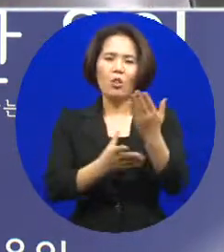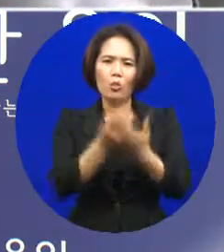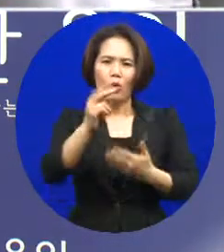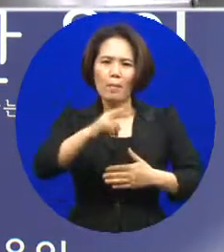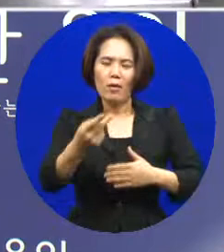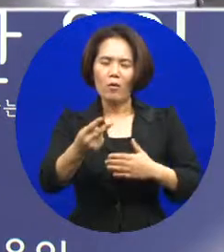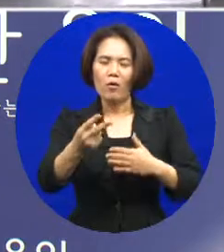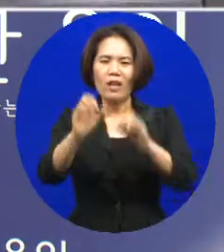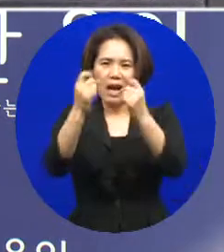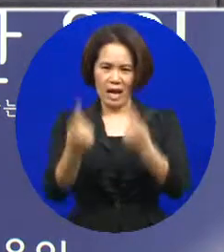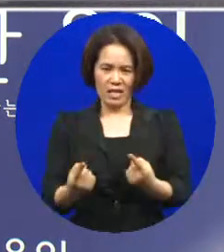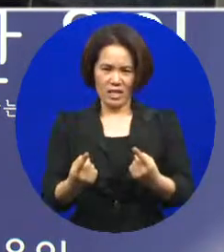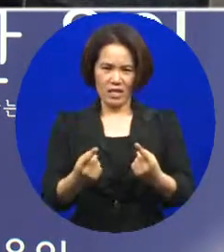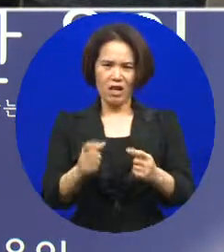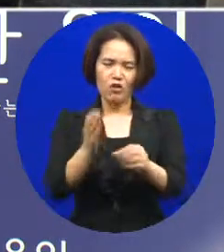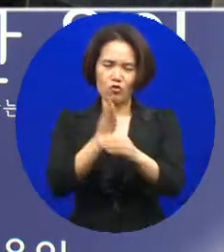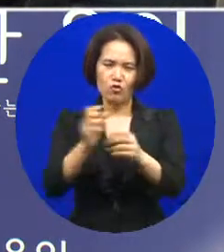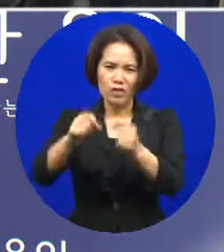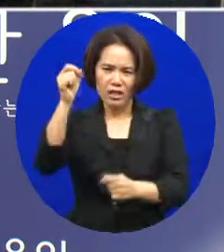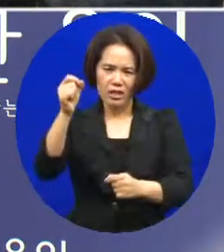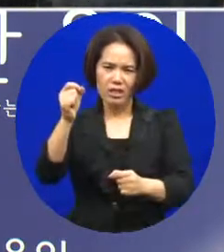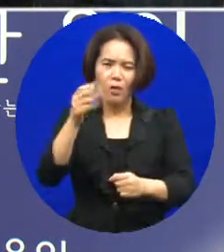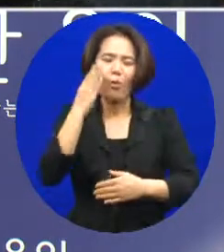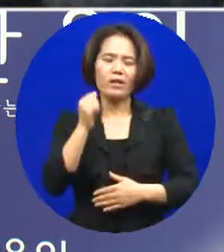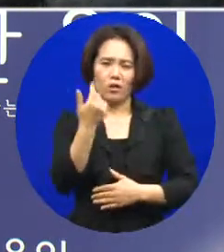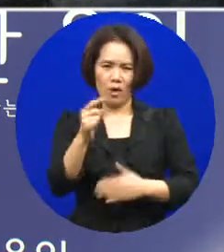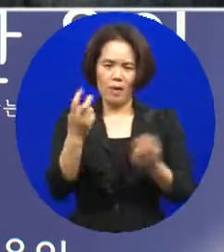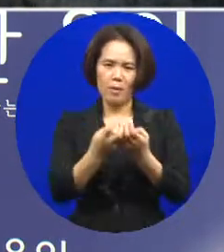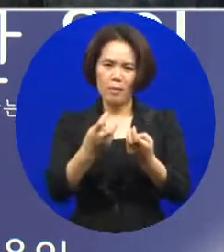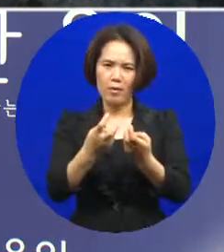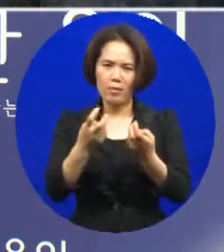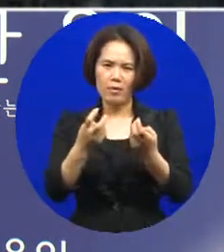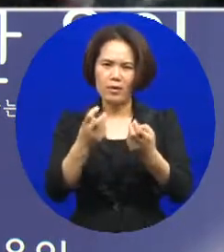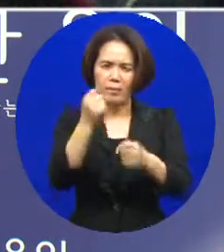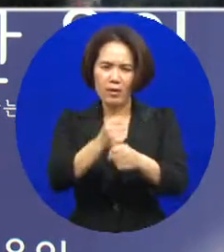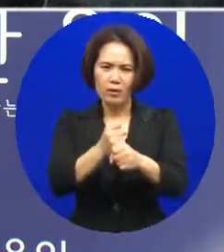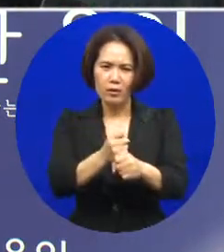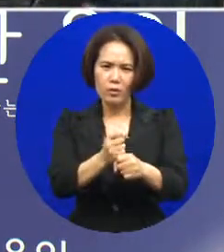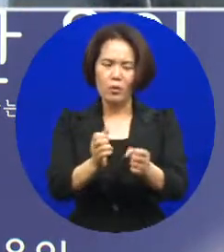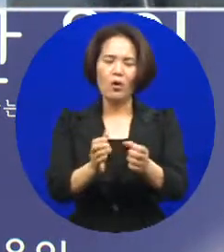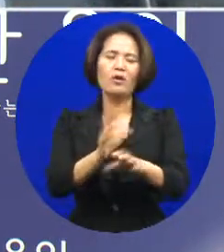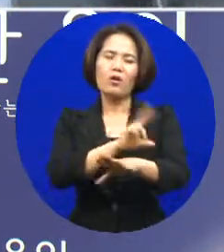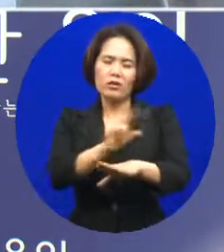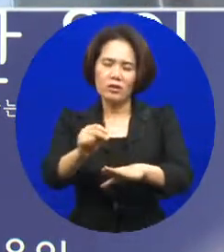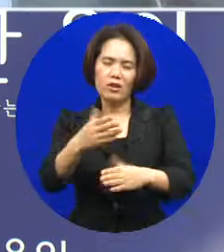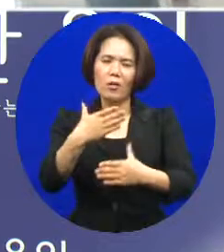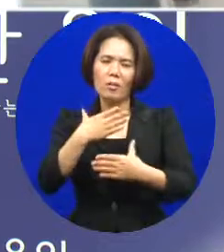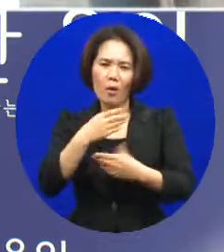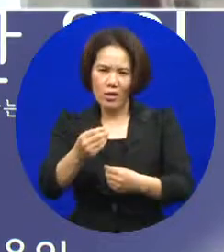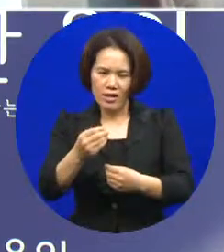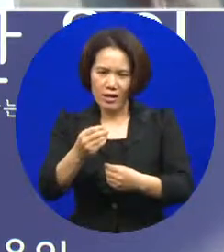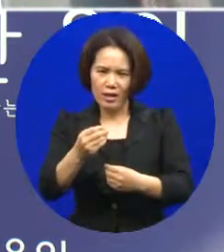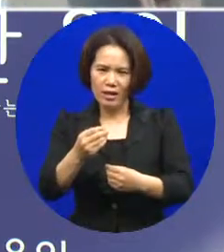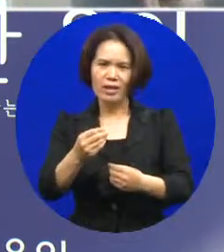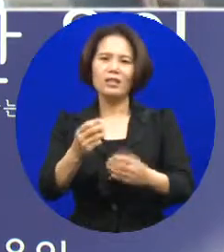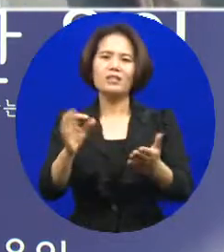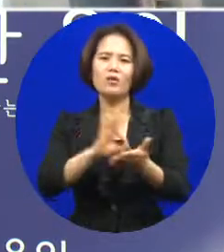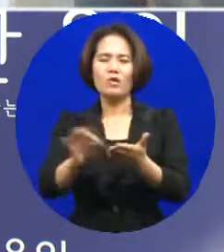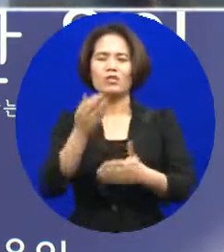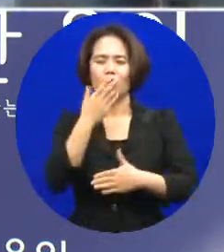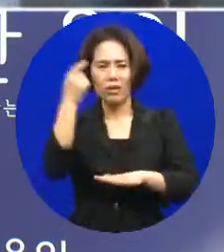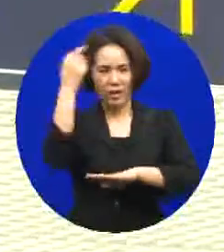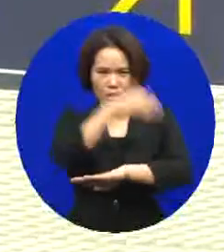요금제 적용과 중장기 활성화 방안을 마련하고 경전철이 시민의 편리한 발로 더욱 사랑받을 수 있도록 할